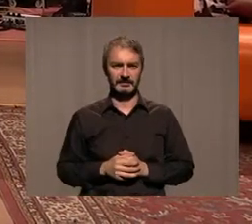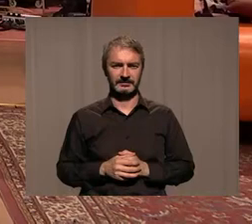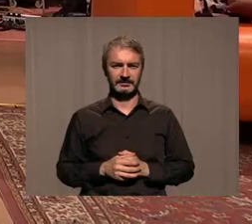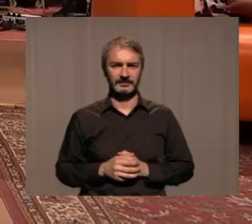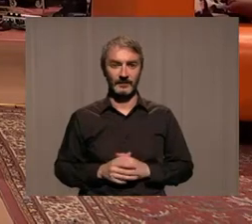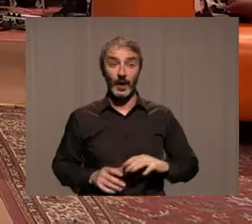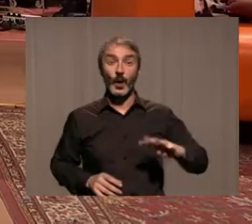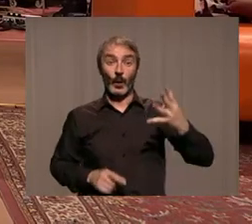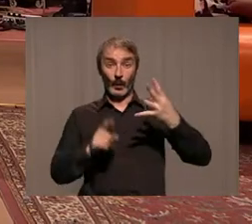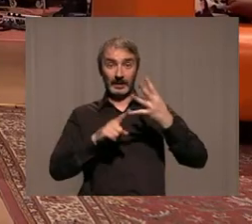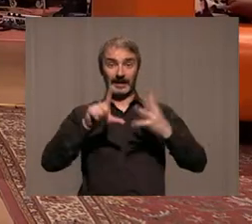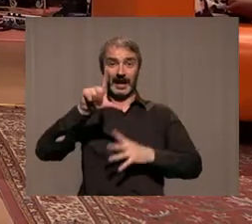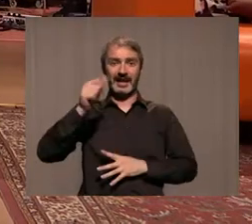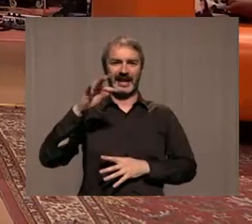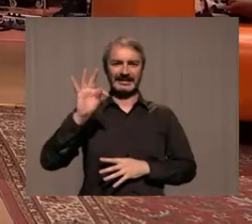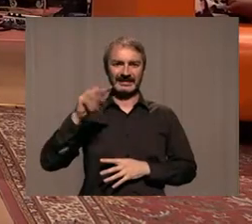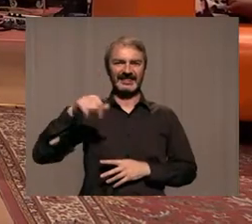La quarta, Last Night.